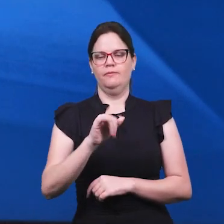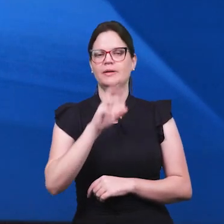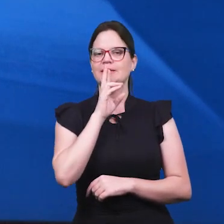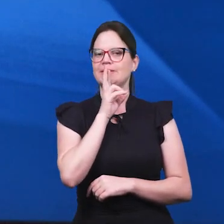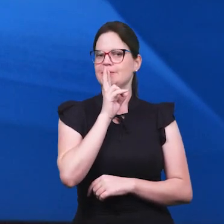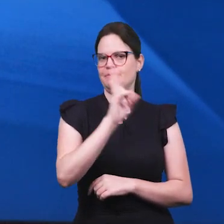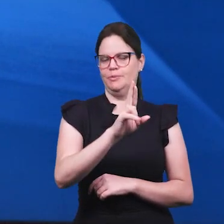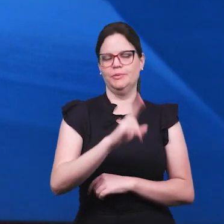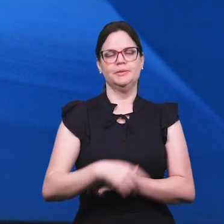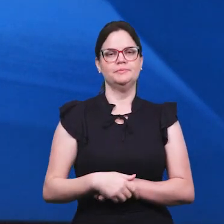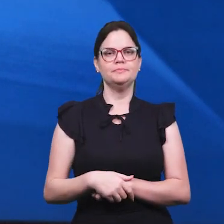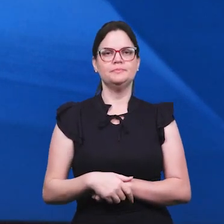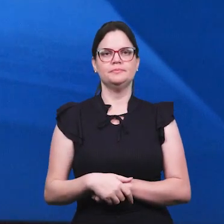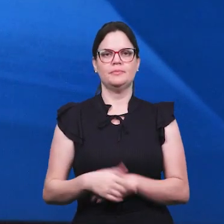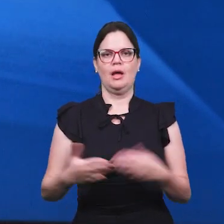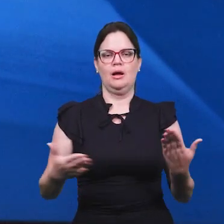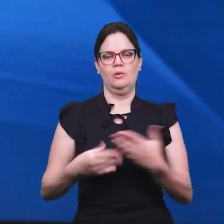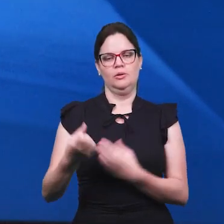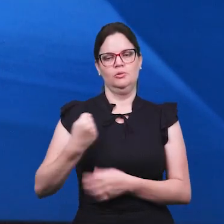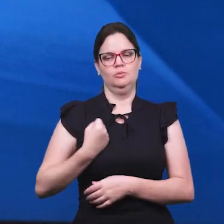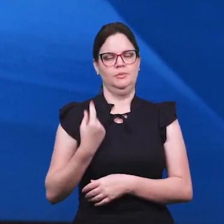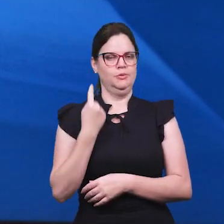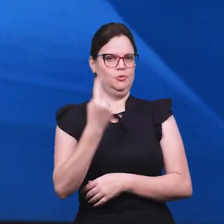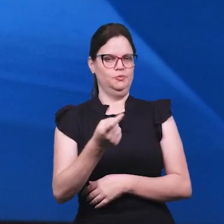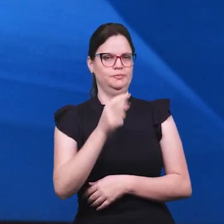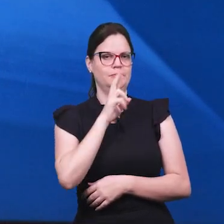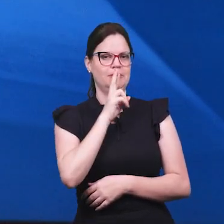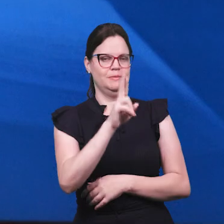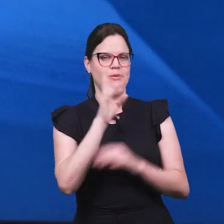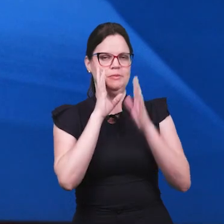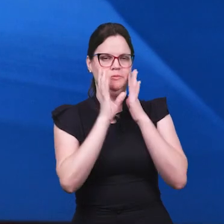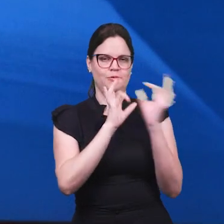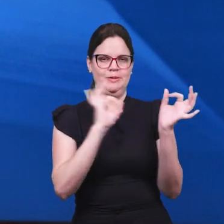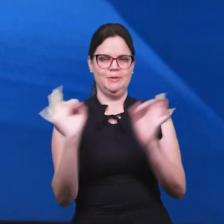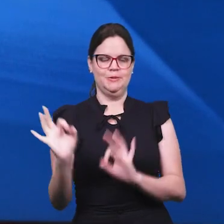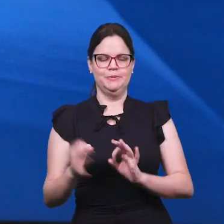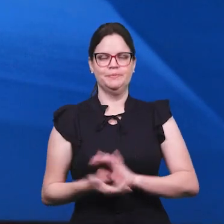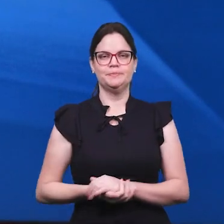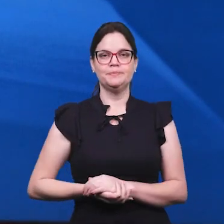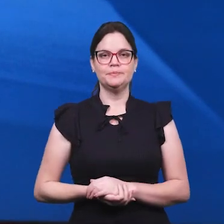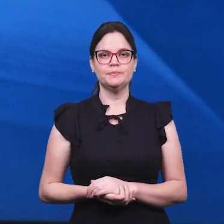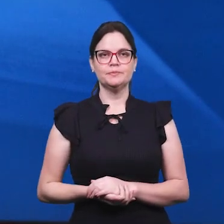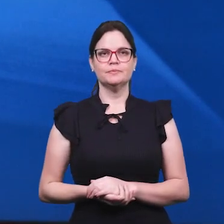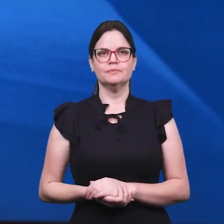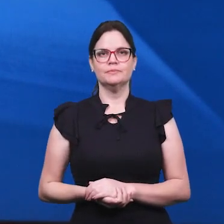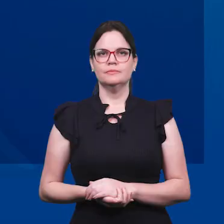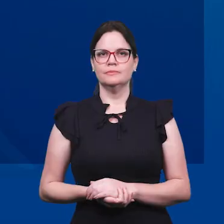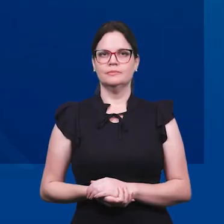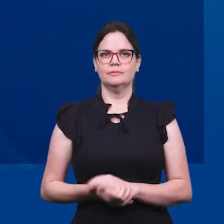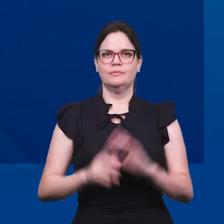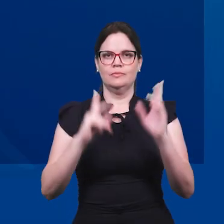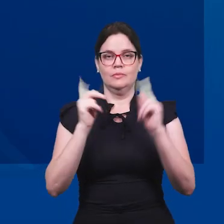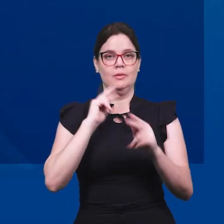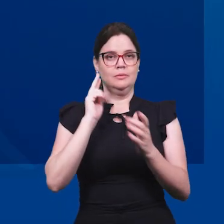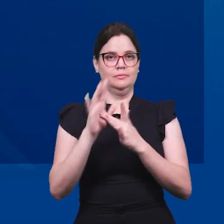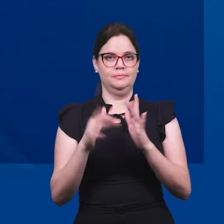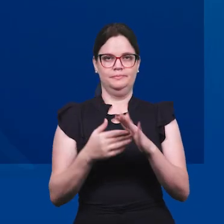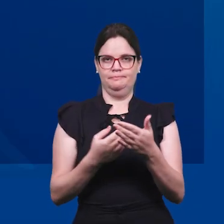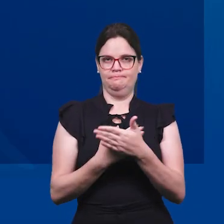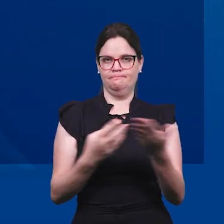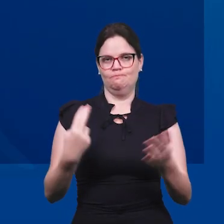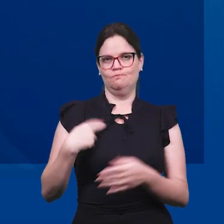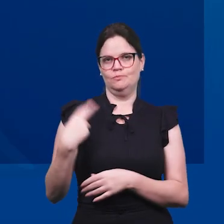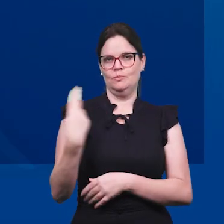Arutunov. Ele vai nos dar a informação respondendo a primeira pergunta hoje da Escoла Бибка Доминикал. Мир Божий,